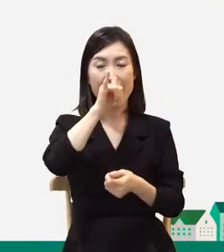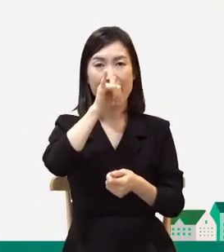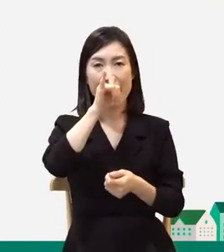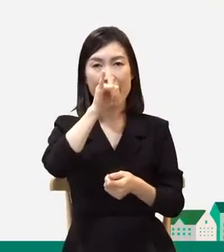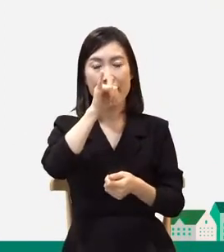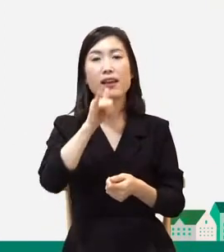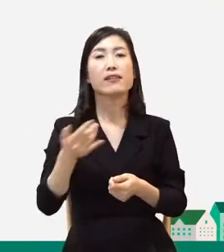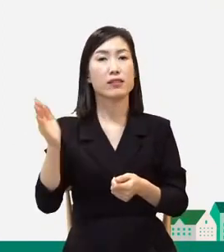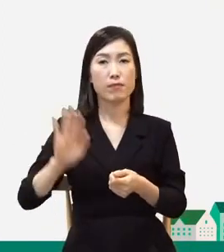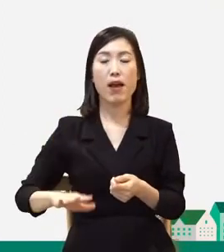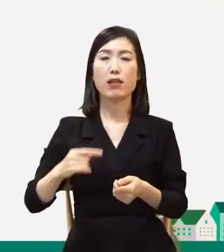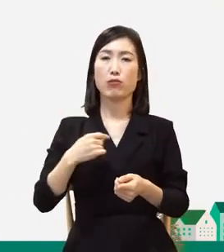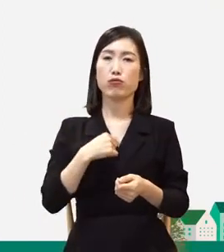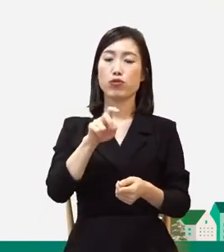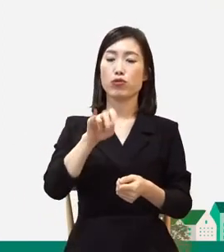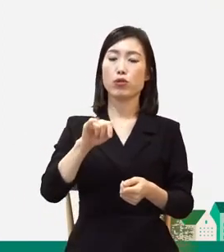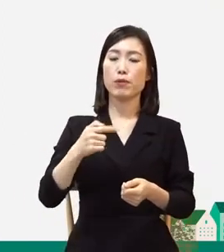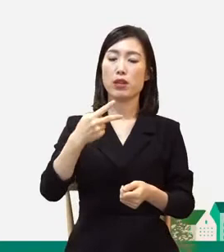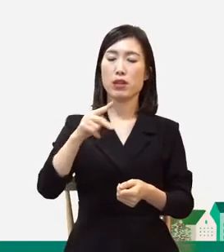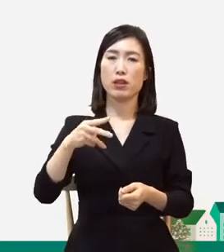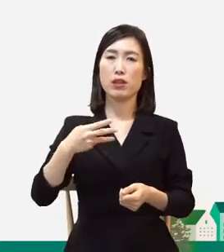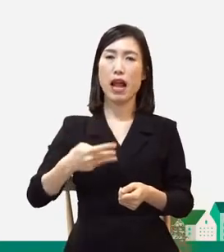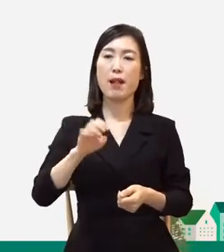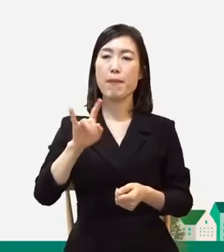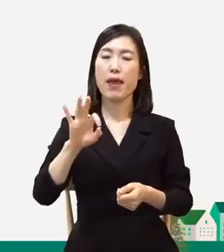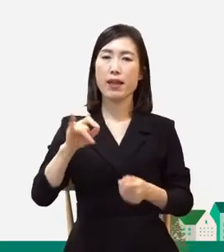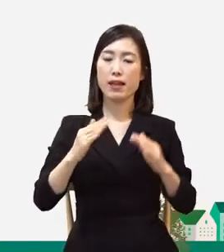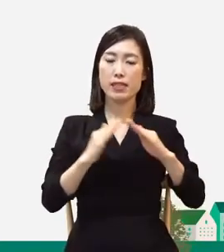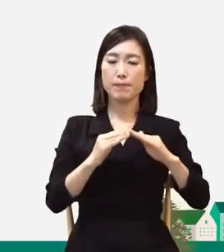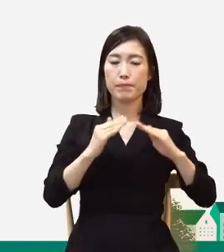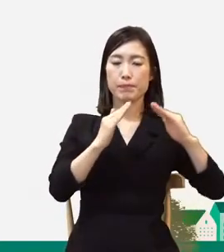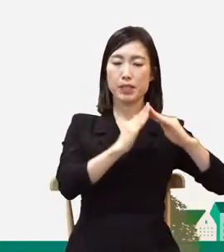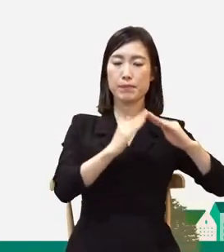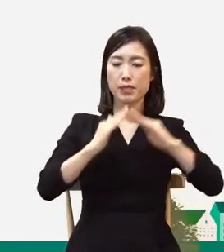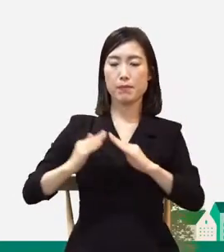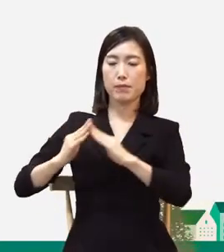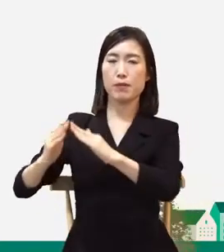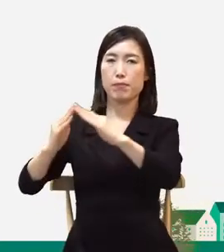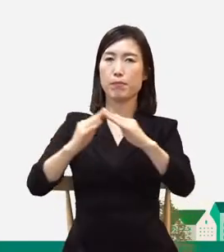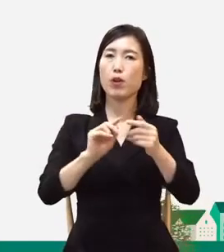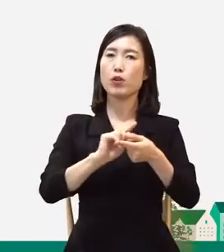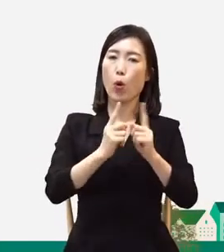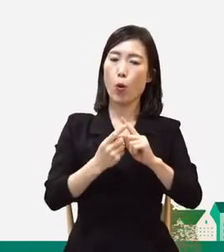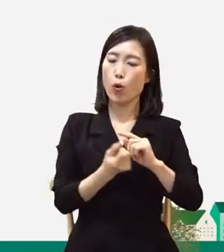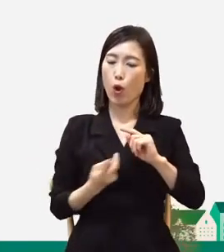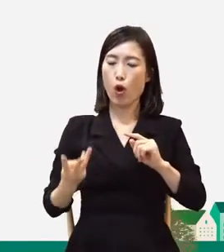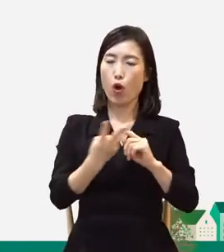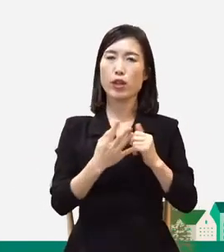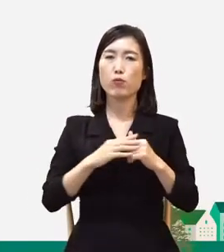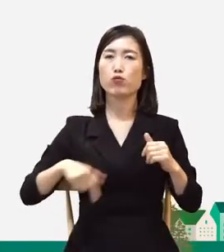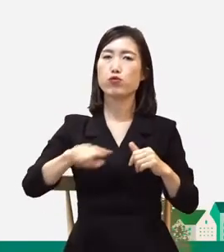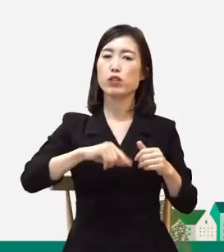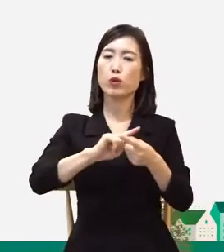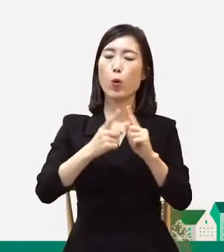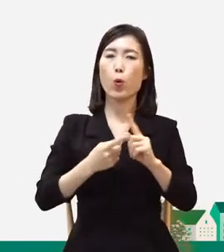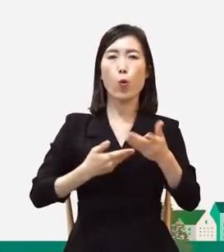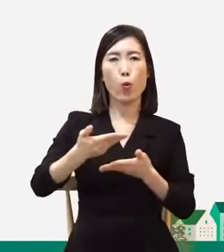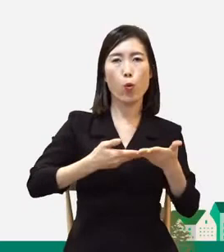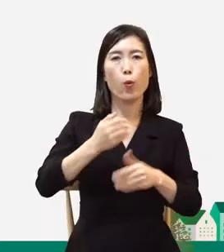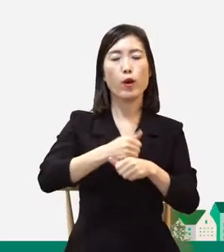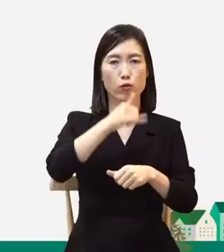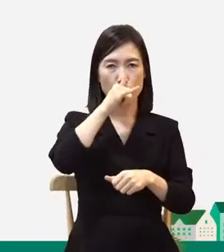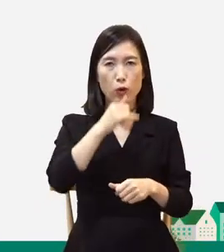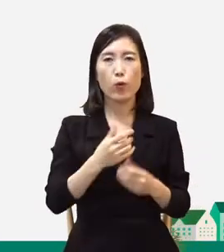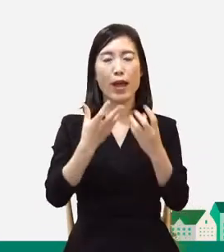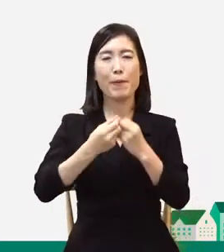부분에 있어서는 저희 같은 모델도 꽤 그 장점이 되기는 합니다. 어쨌든 입주민끼리 계속 소통하는 채널이 있고 반상회 같은